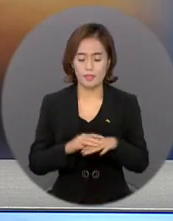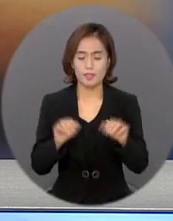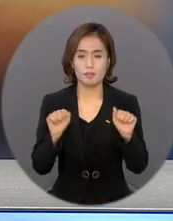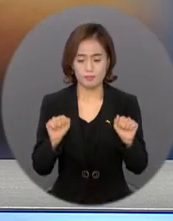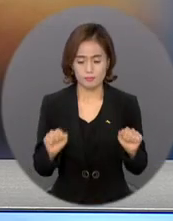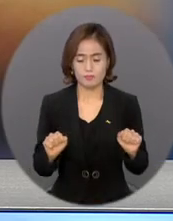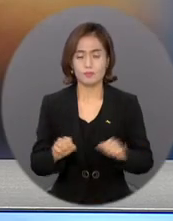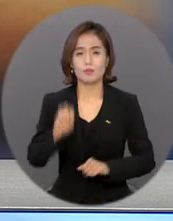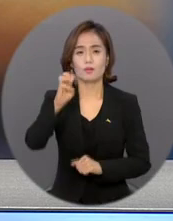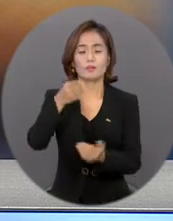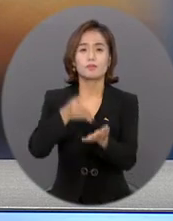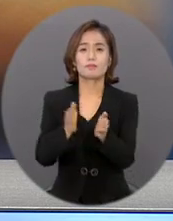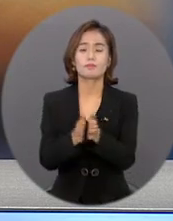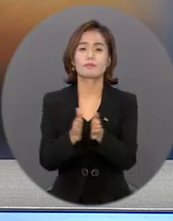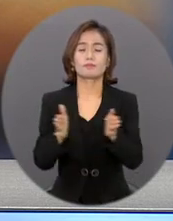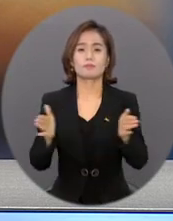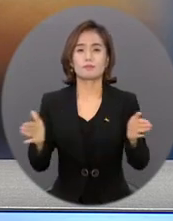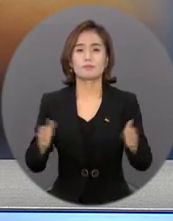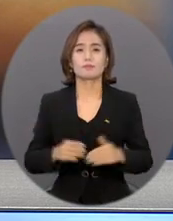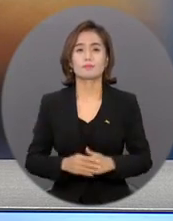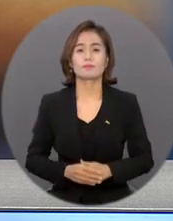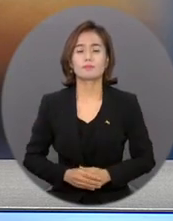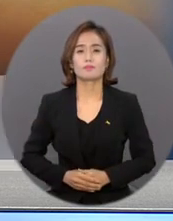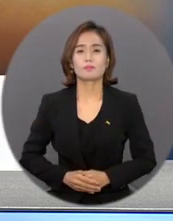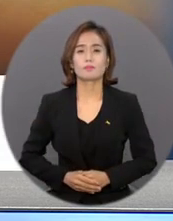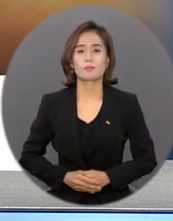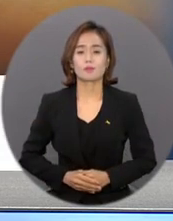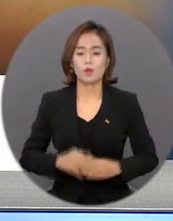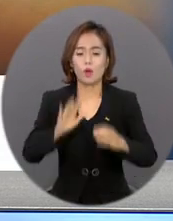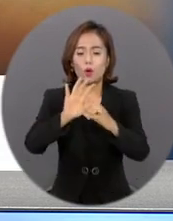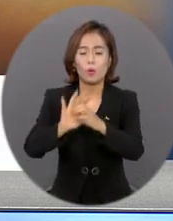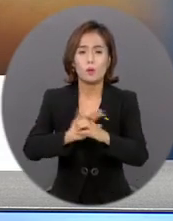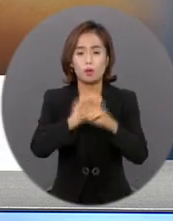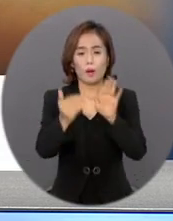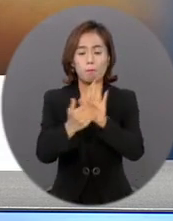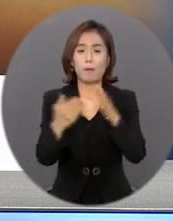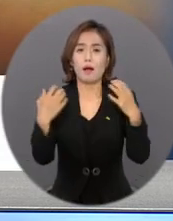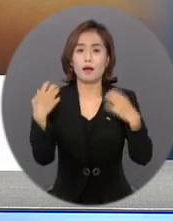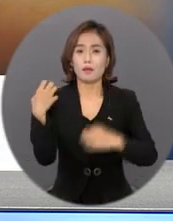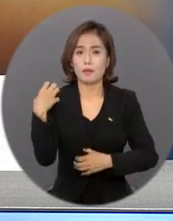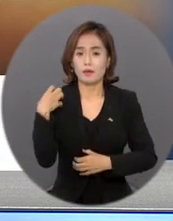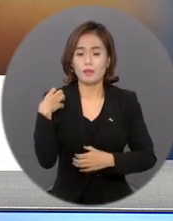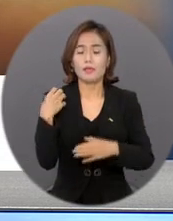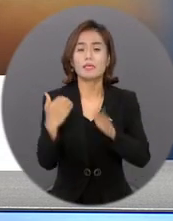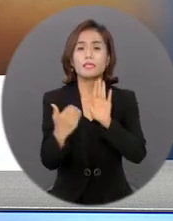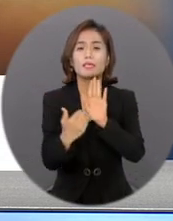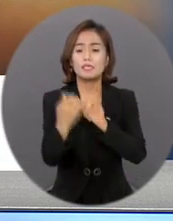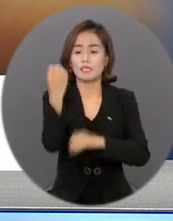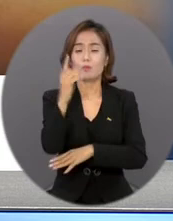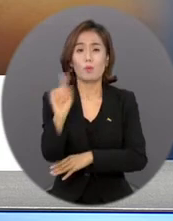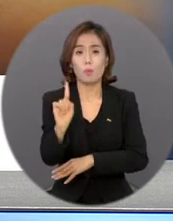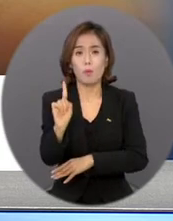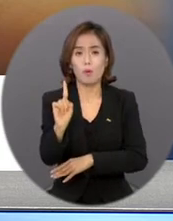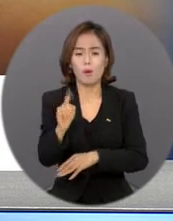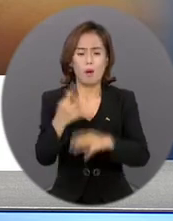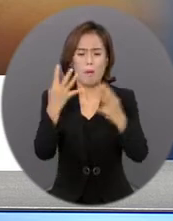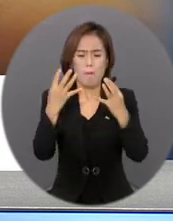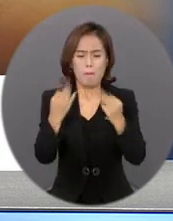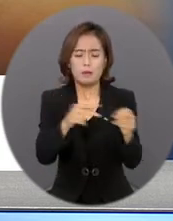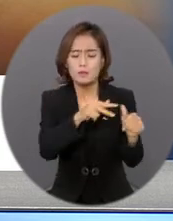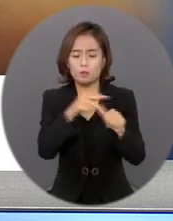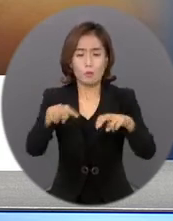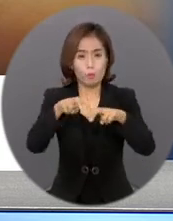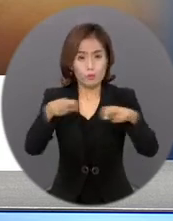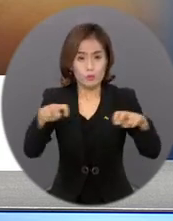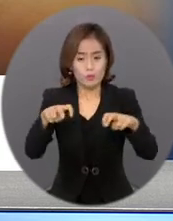여러분 안녕하십니까? 광주 MBC 뉴스데스크입니다. 코로나19 방역의 기본은 역학조사입니다. 방대한 양의 정보를